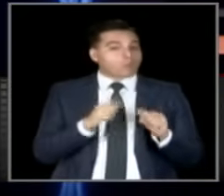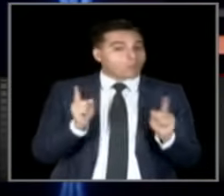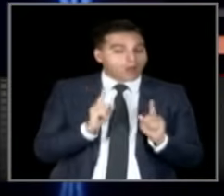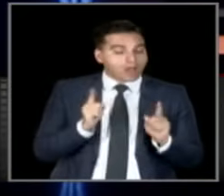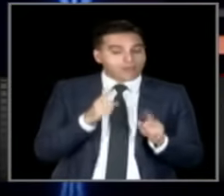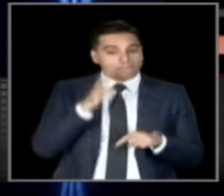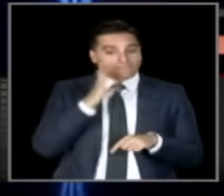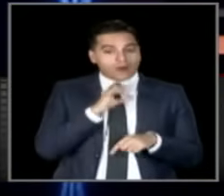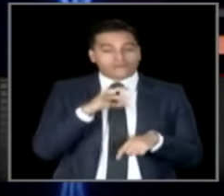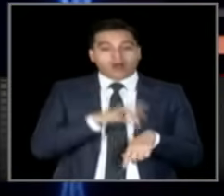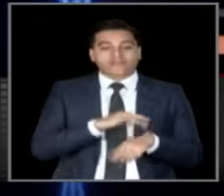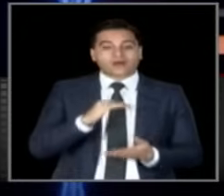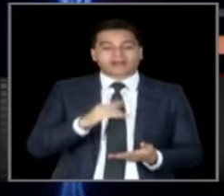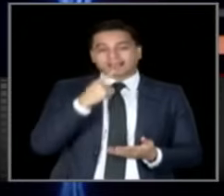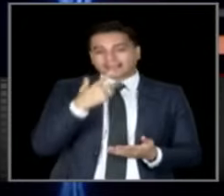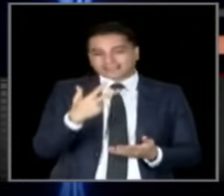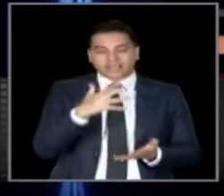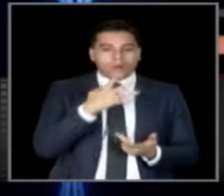من 3-4 سنين.